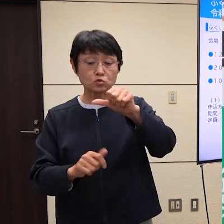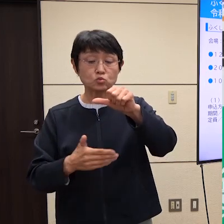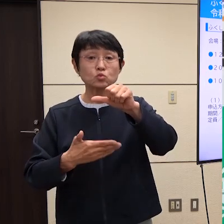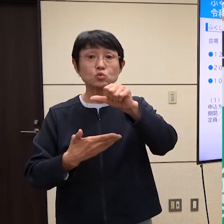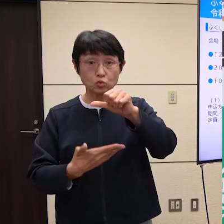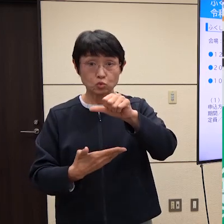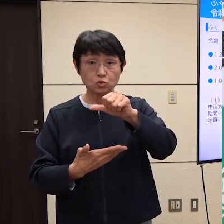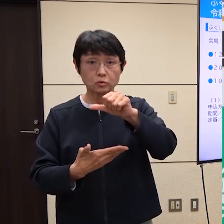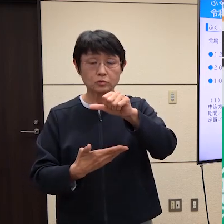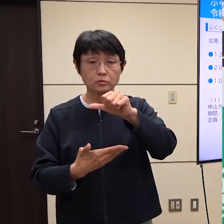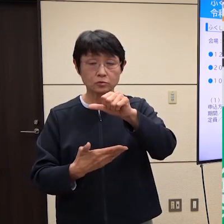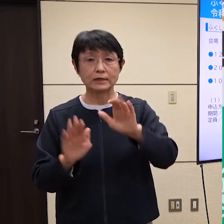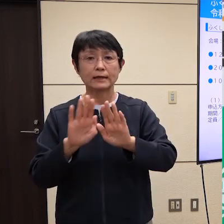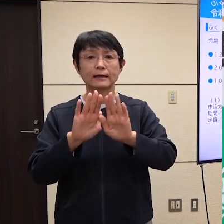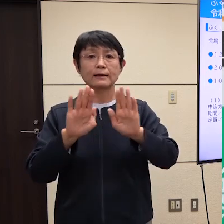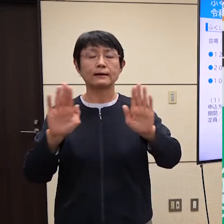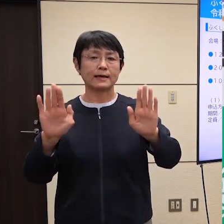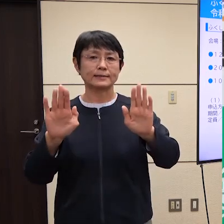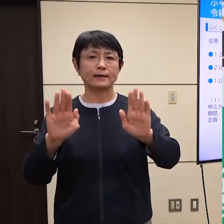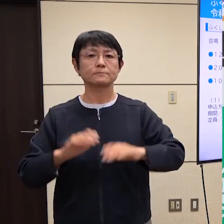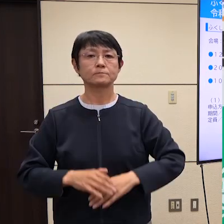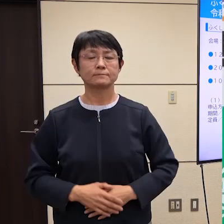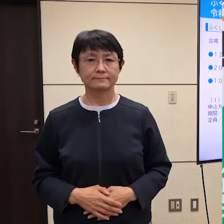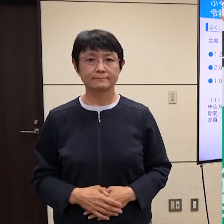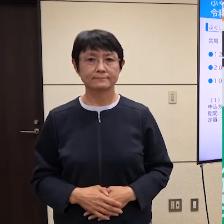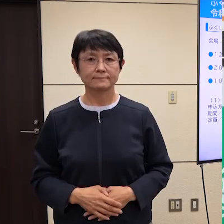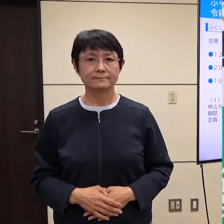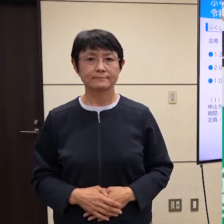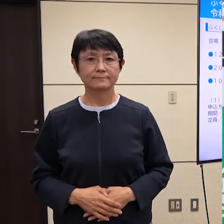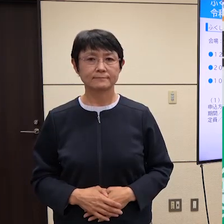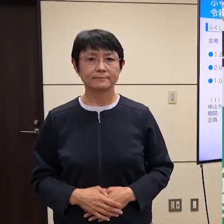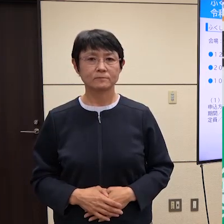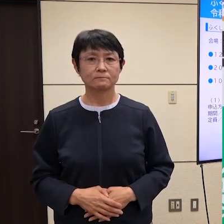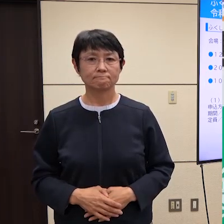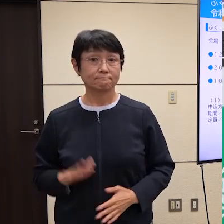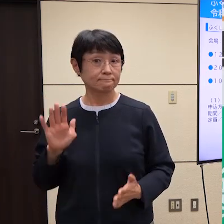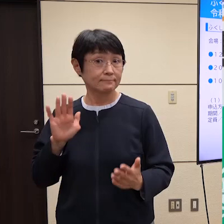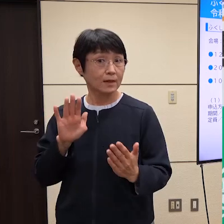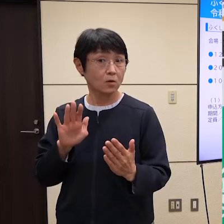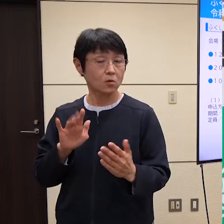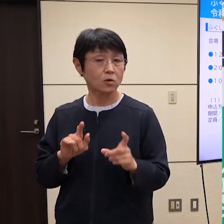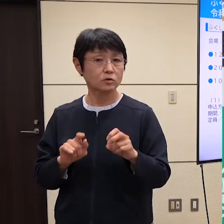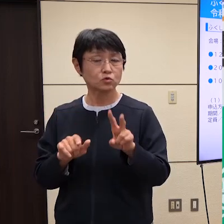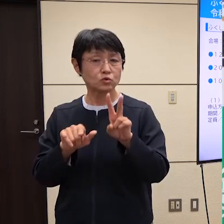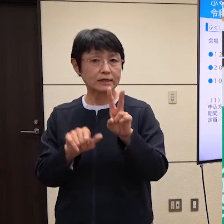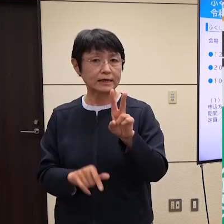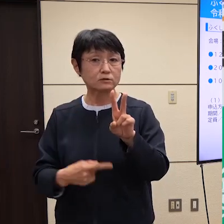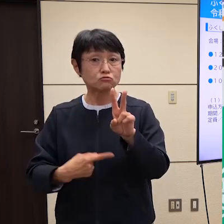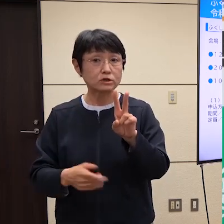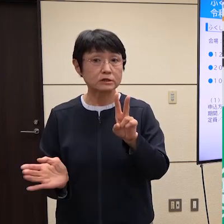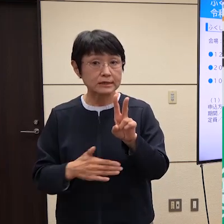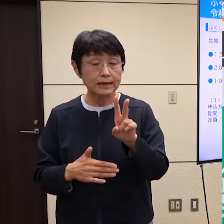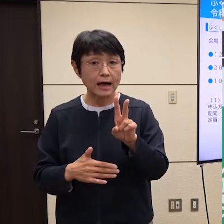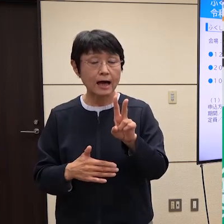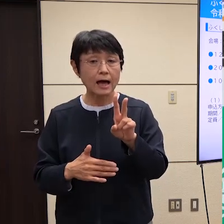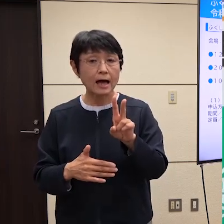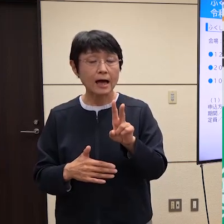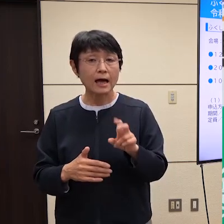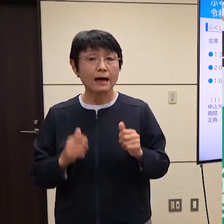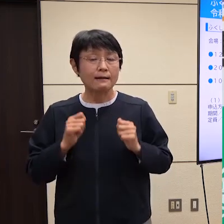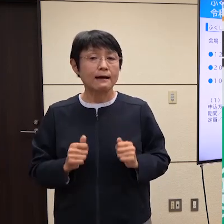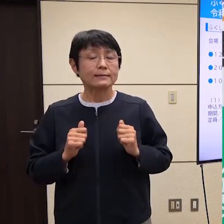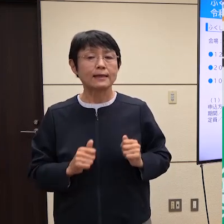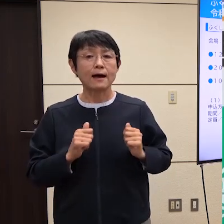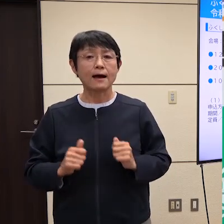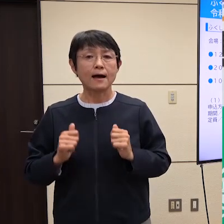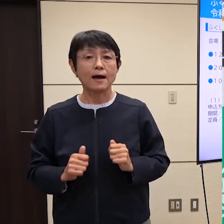に、開催をいたします。いよいよ、12月1日から、参加ランナーの、募